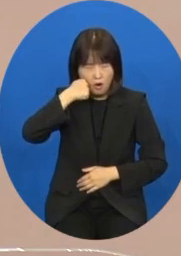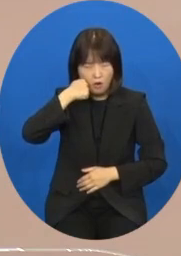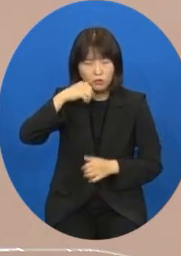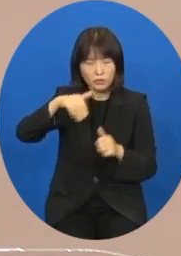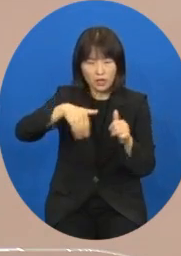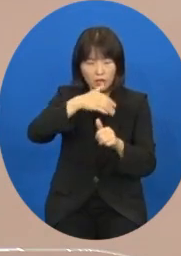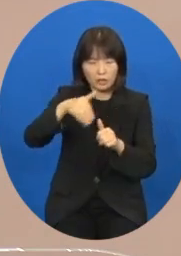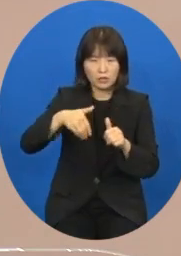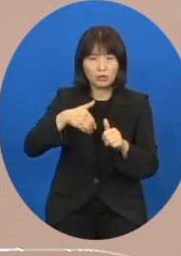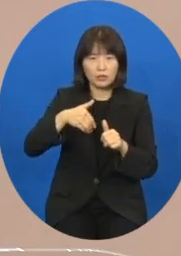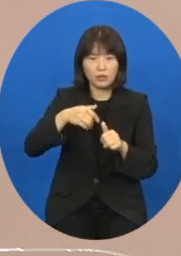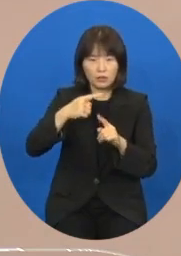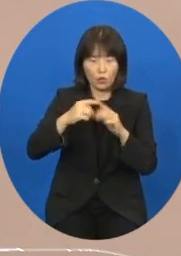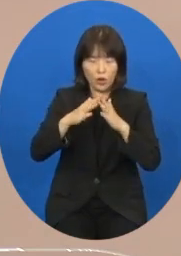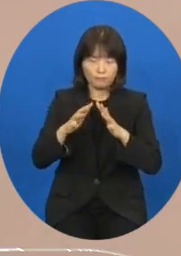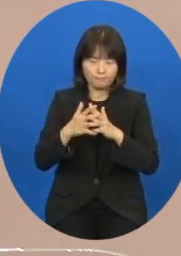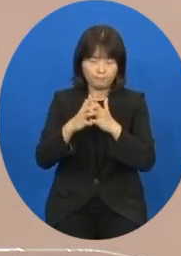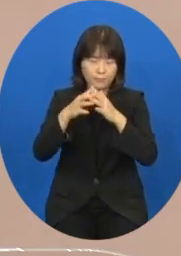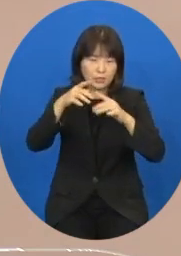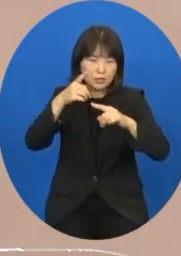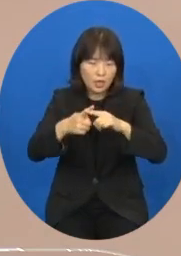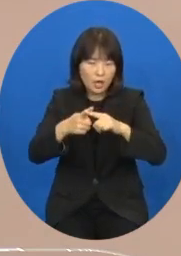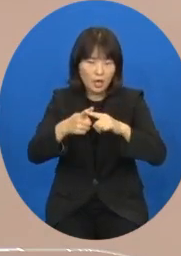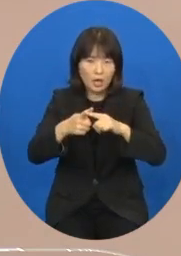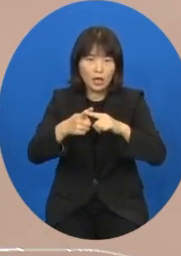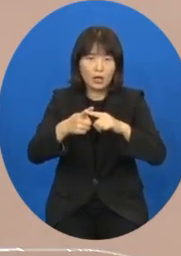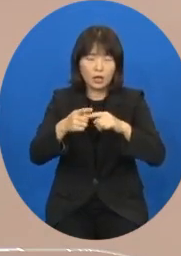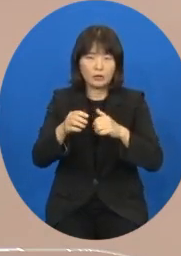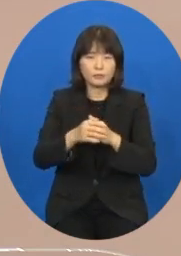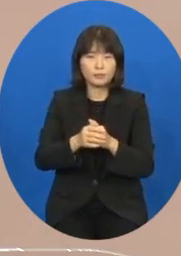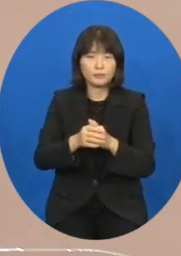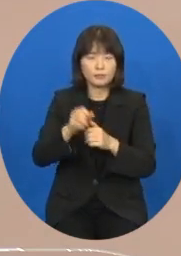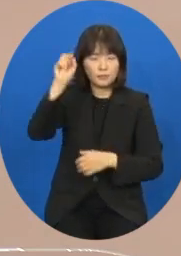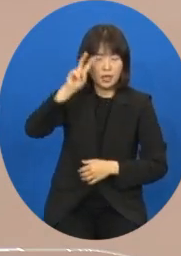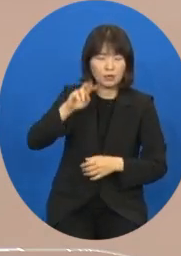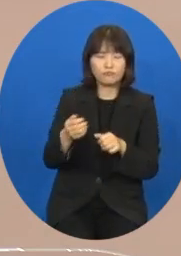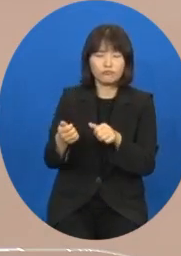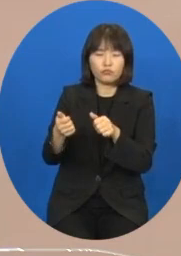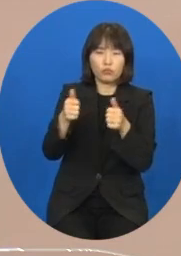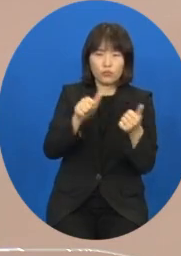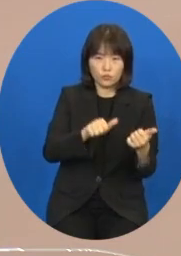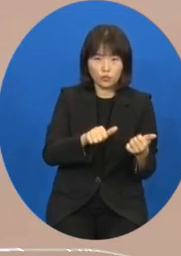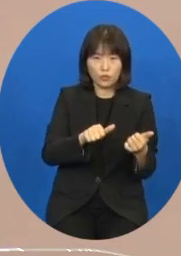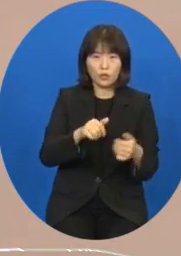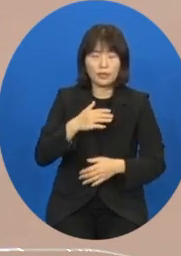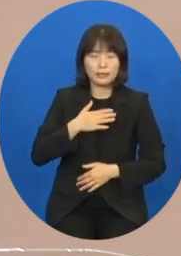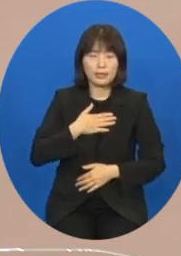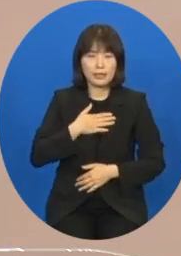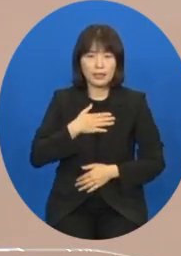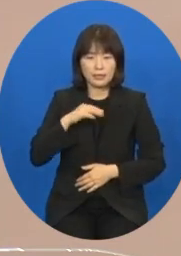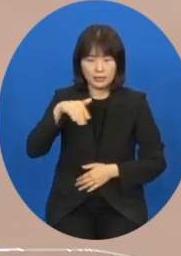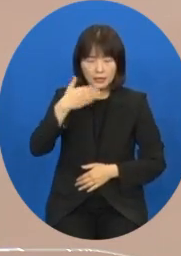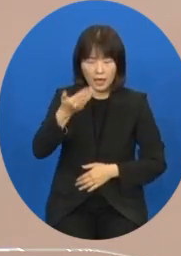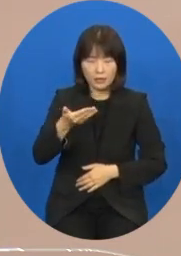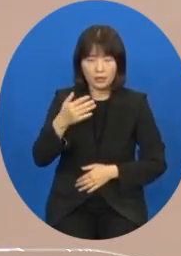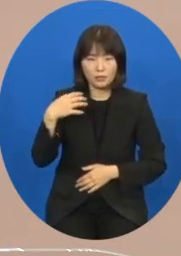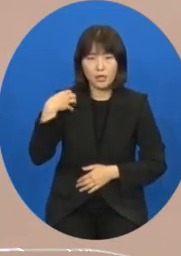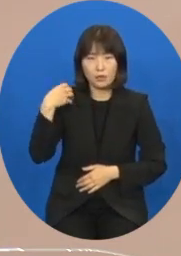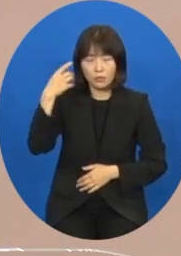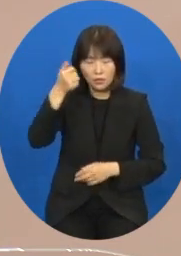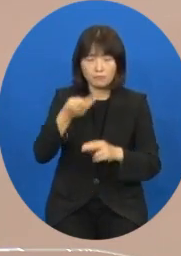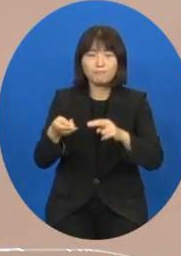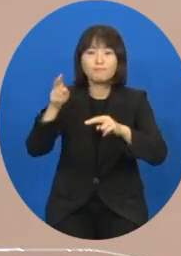하시다가 완공은 되셨는데 갑자기 돌아가셔서 이제 후임자로 제가 가게 됐는데